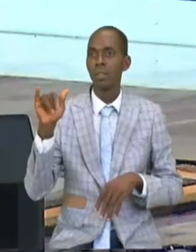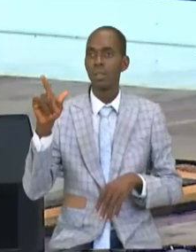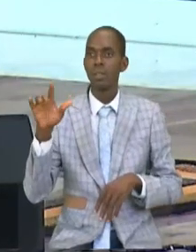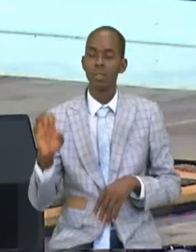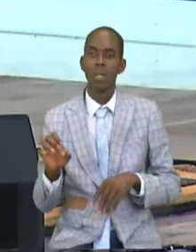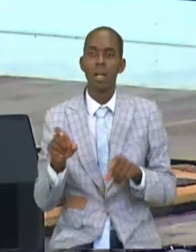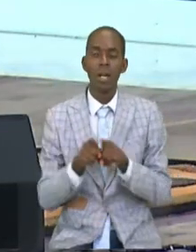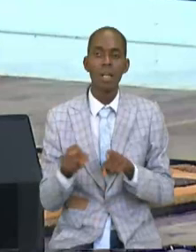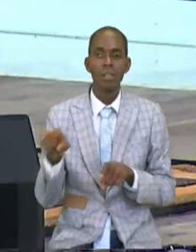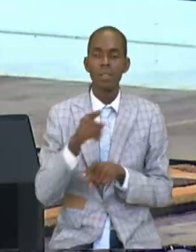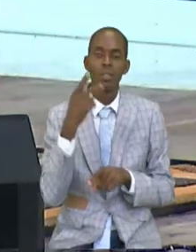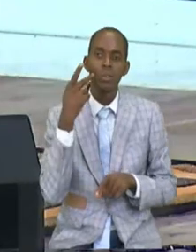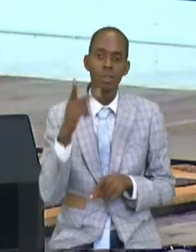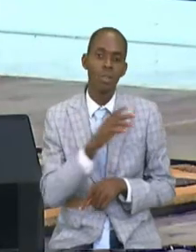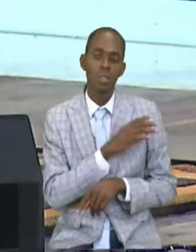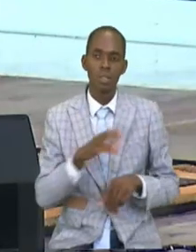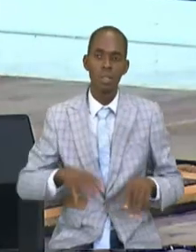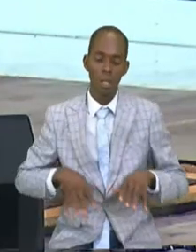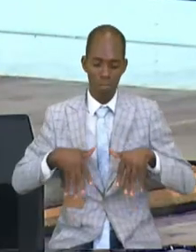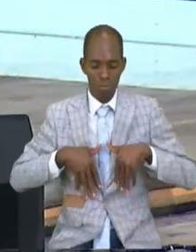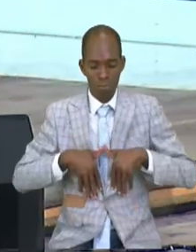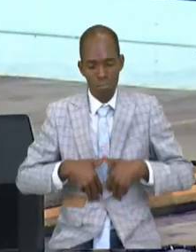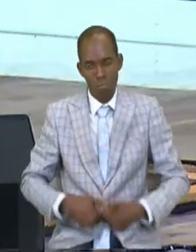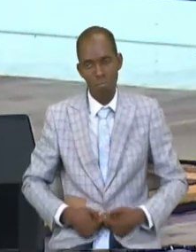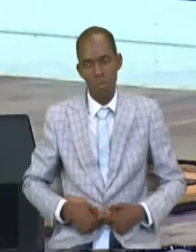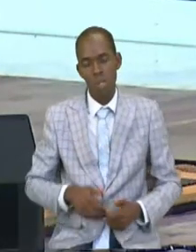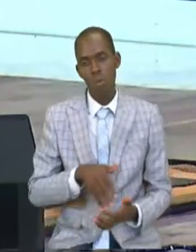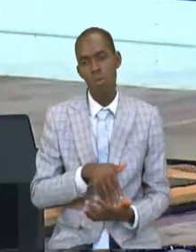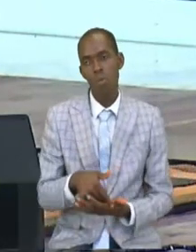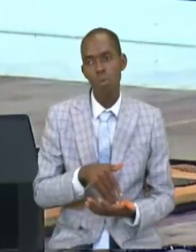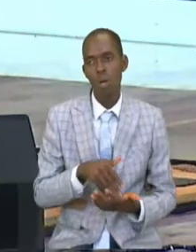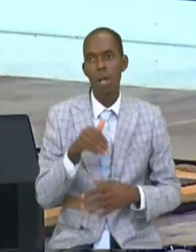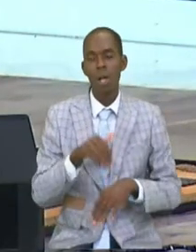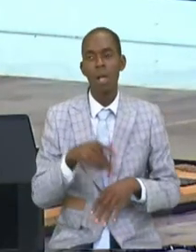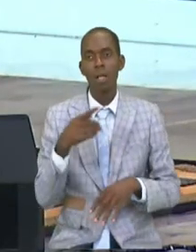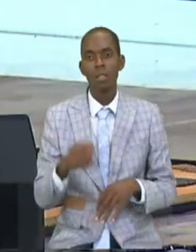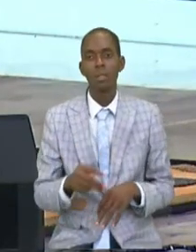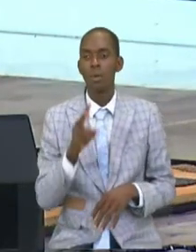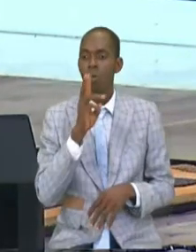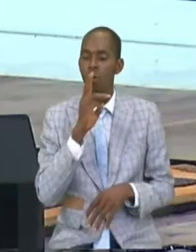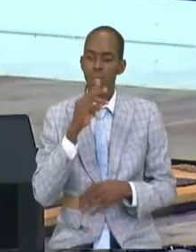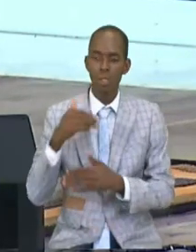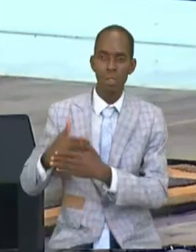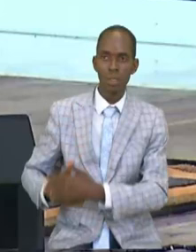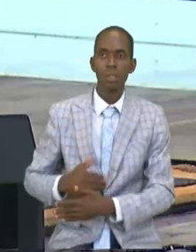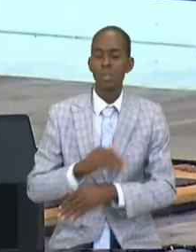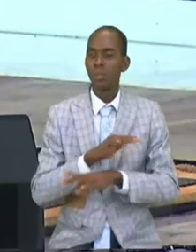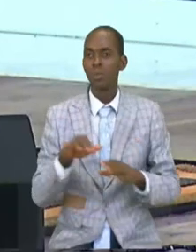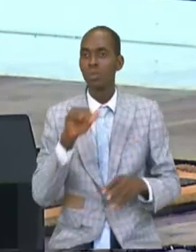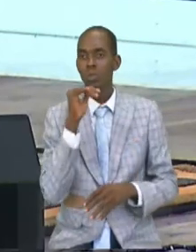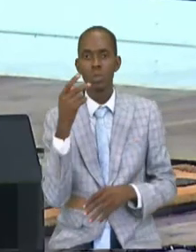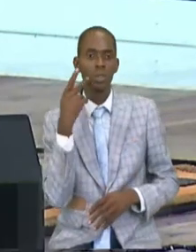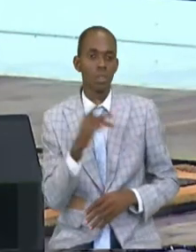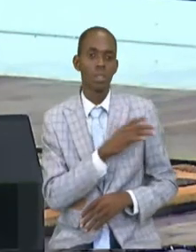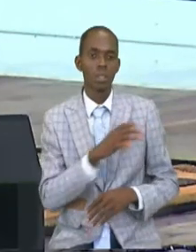Il le regarde comme il l'avait vu, épuisé, fatigué auprès du puits. Il ne le voit